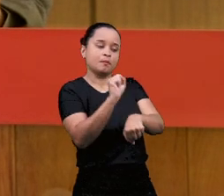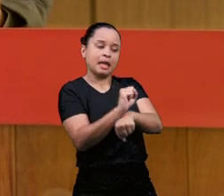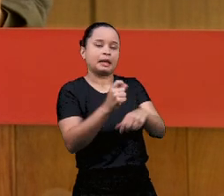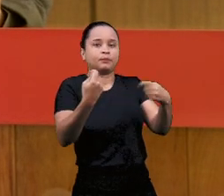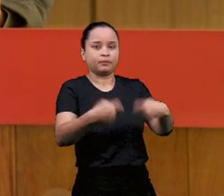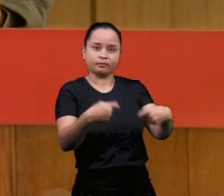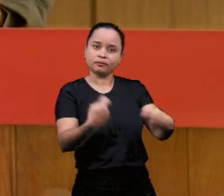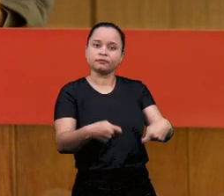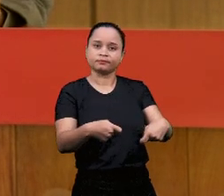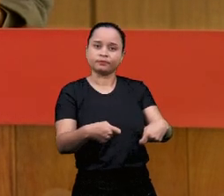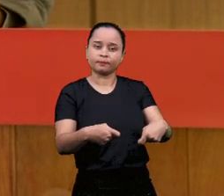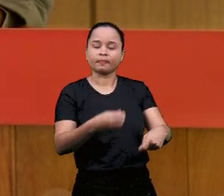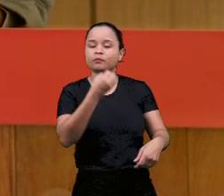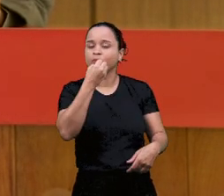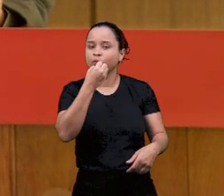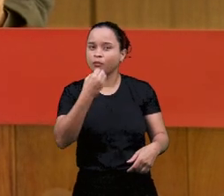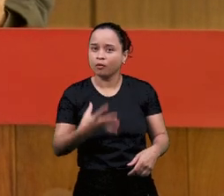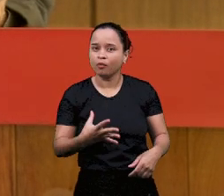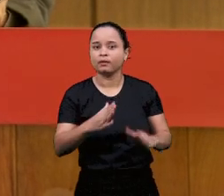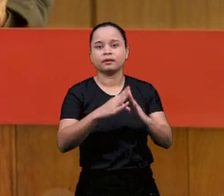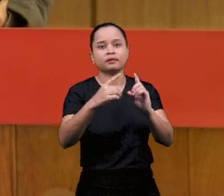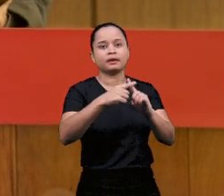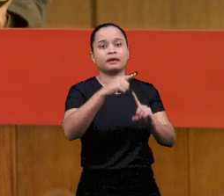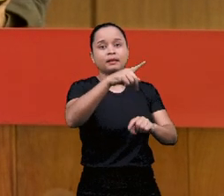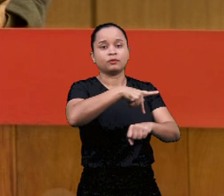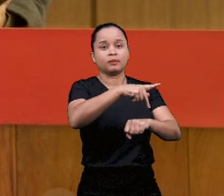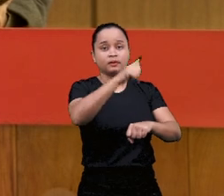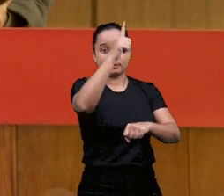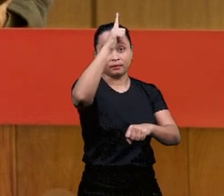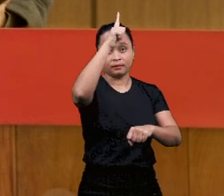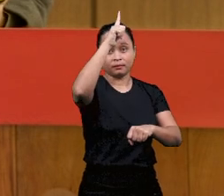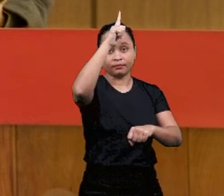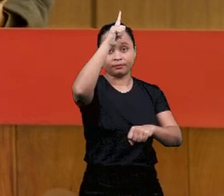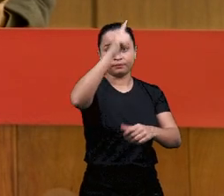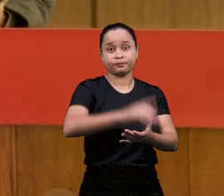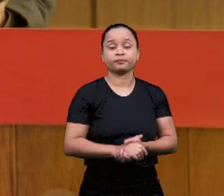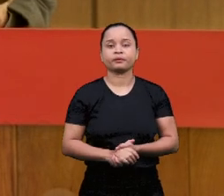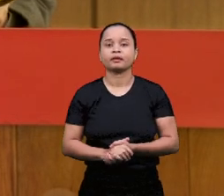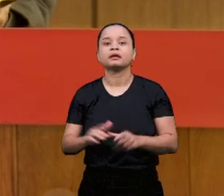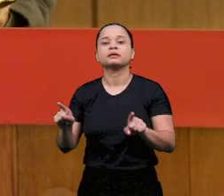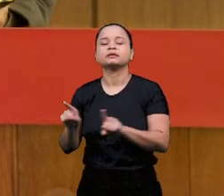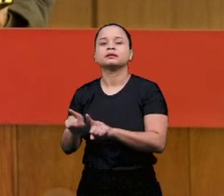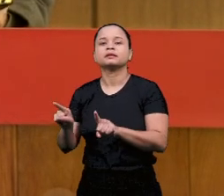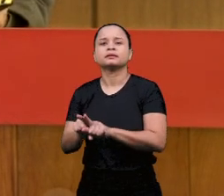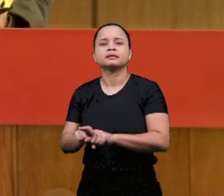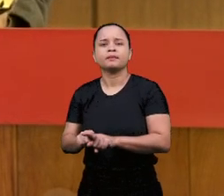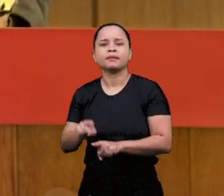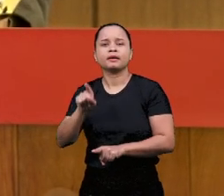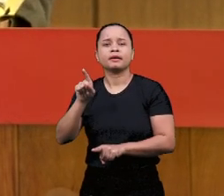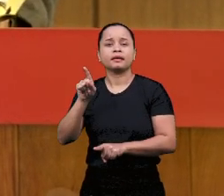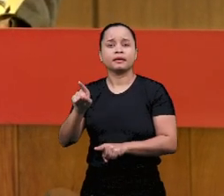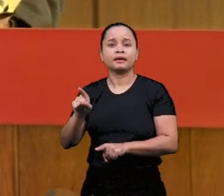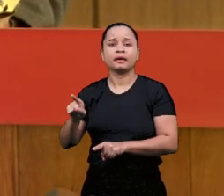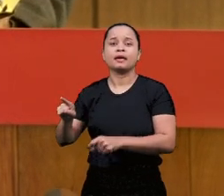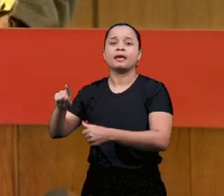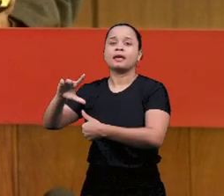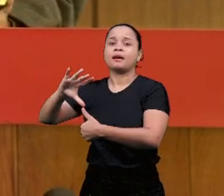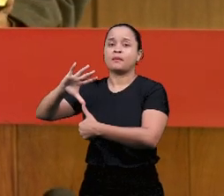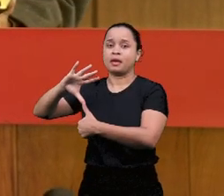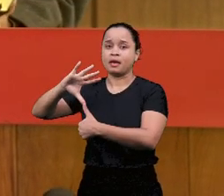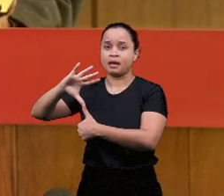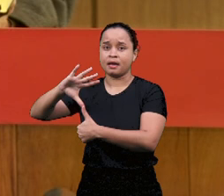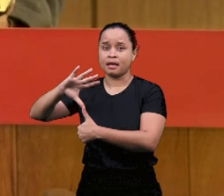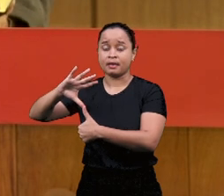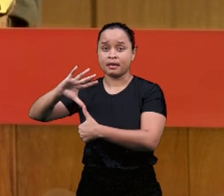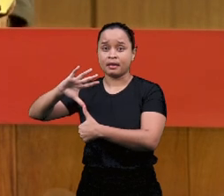sœurs de l'Allemagne, l'Église en Allemagne. Aussi, dans l'Amérique du Sud, nous avons eu plusieurs participations. Je veux souligner ici